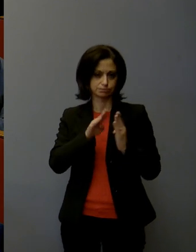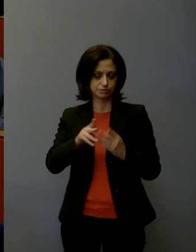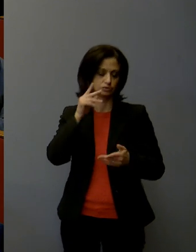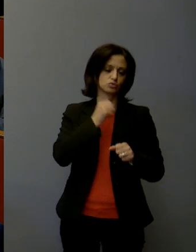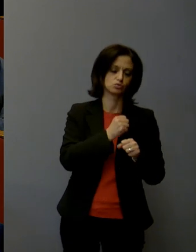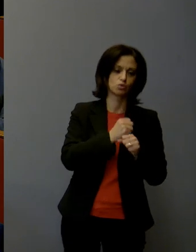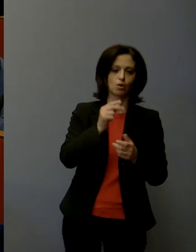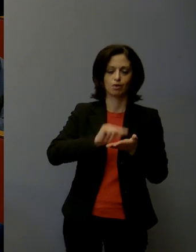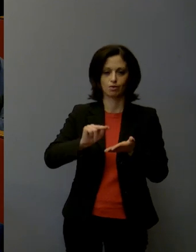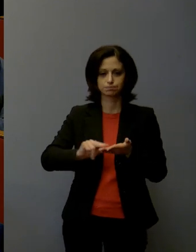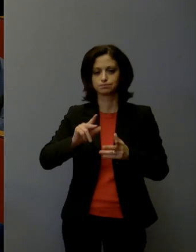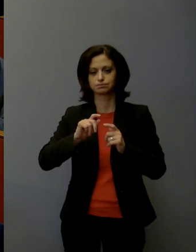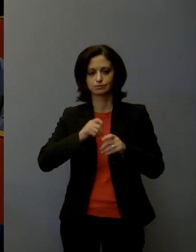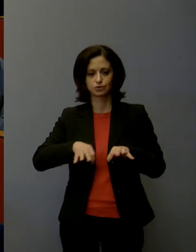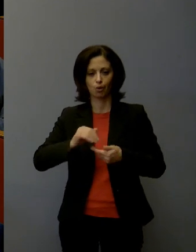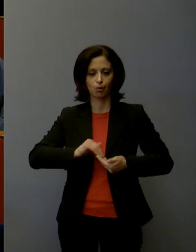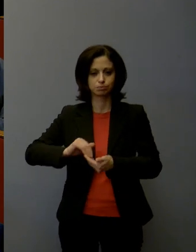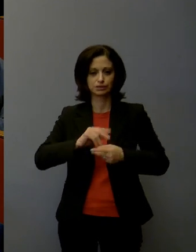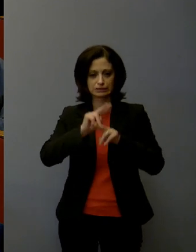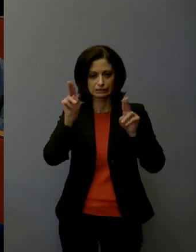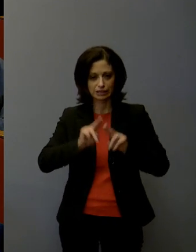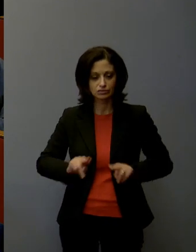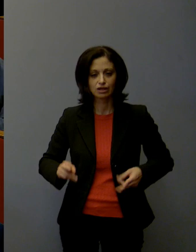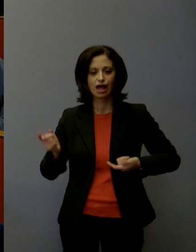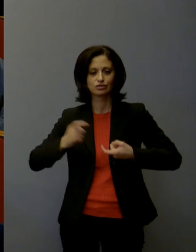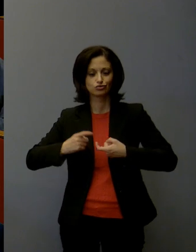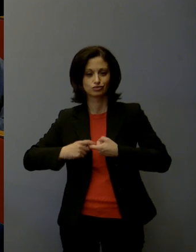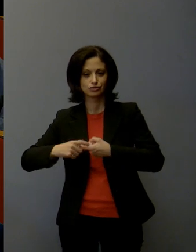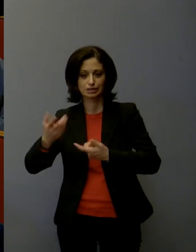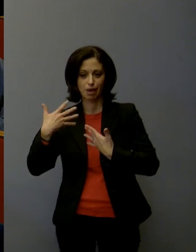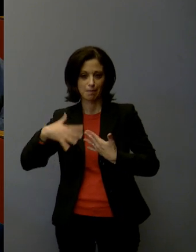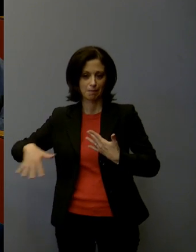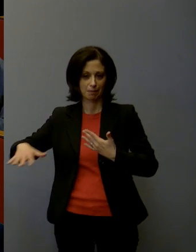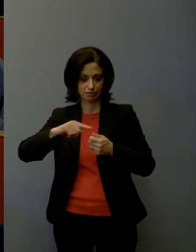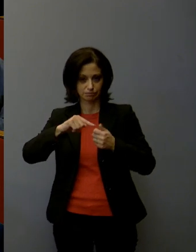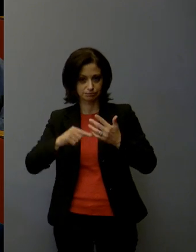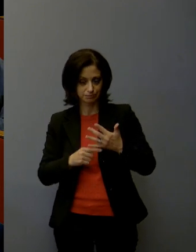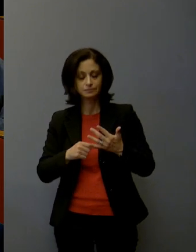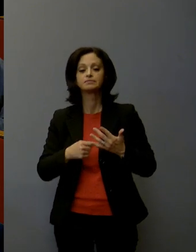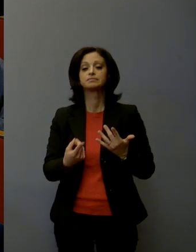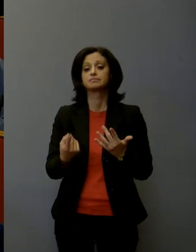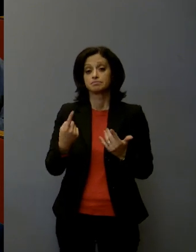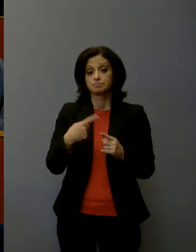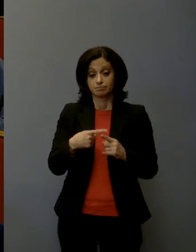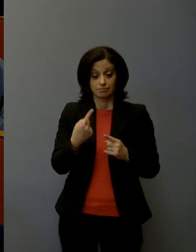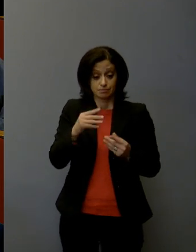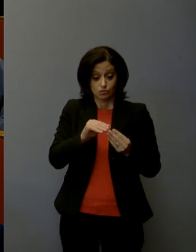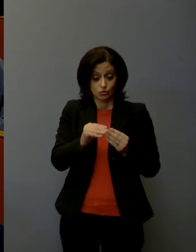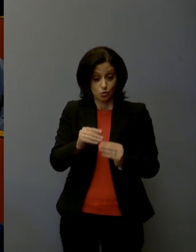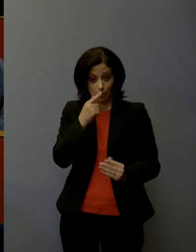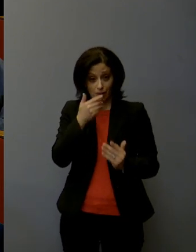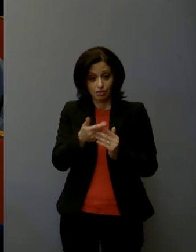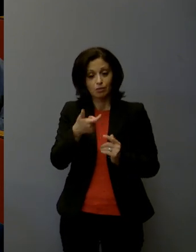lavoro cooperazione internazionale associazionismo ambiente e sicuramente può essere anche lo strumento per